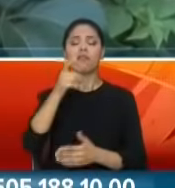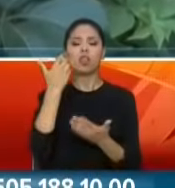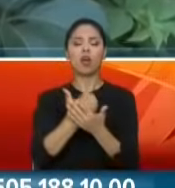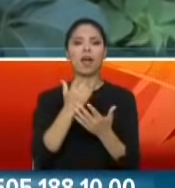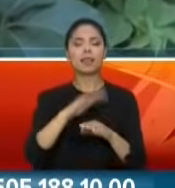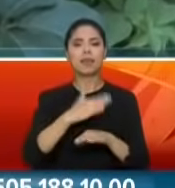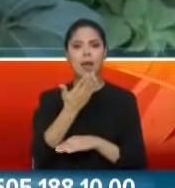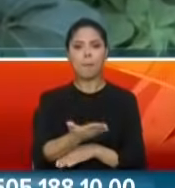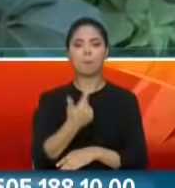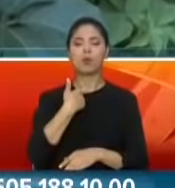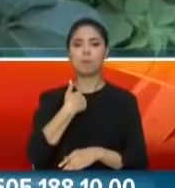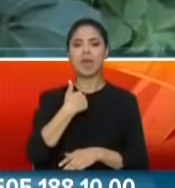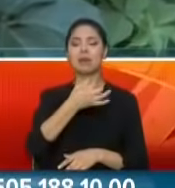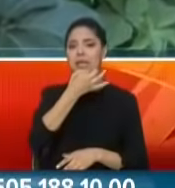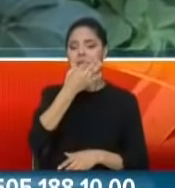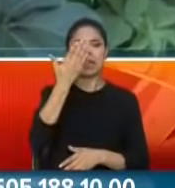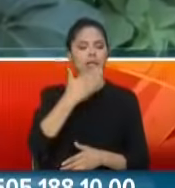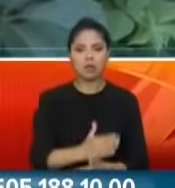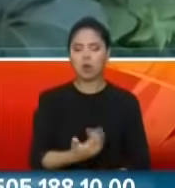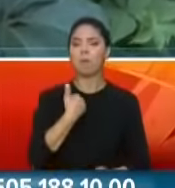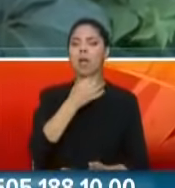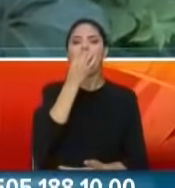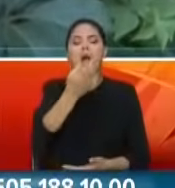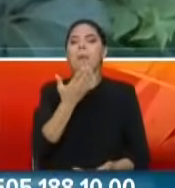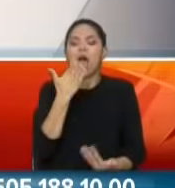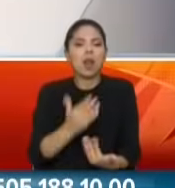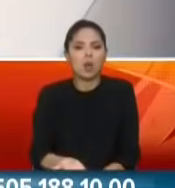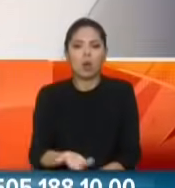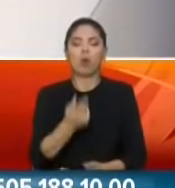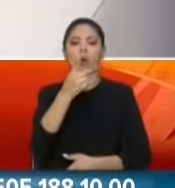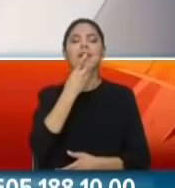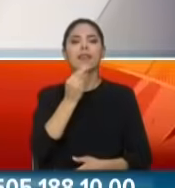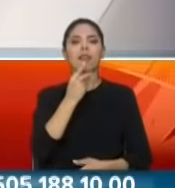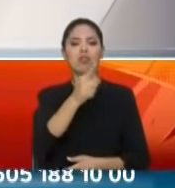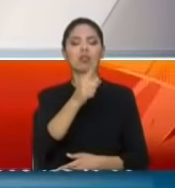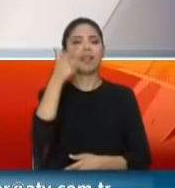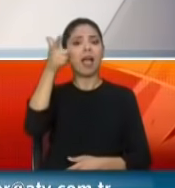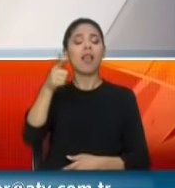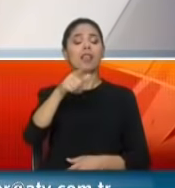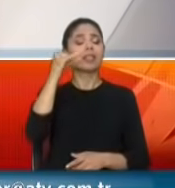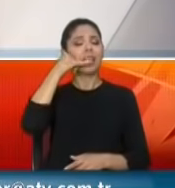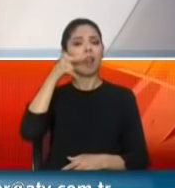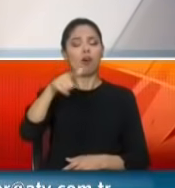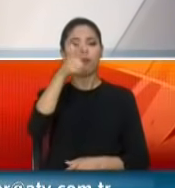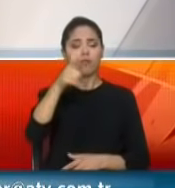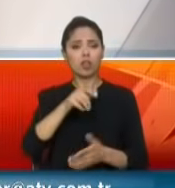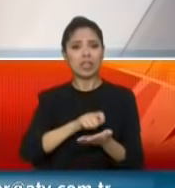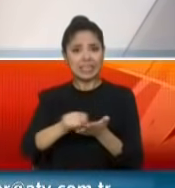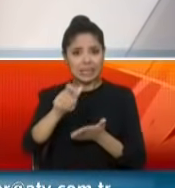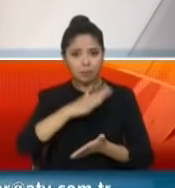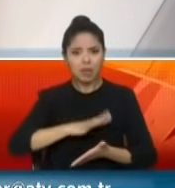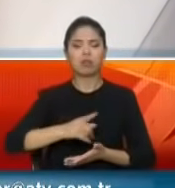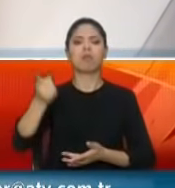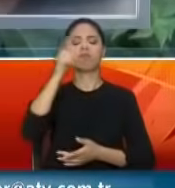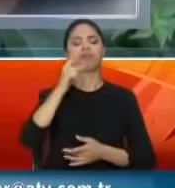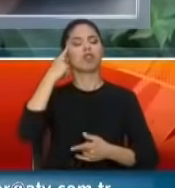çekmiş ve benim rızam olmadan, benim haberim olmadan. Genç kız telefondaki o görüntüleri silmeye kalkınca bir şok